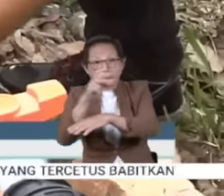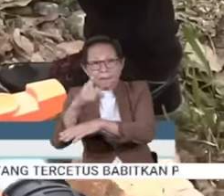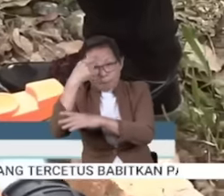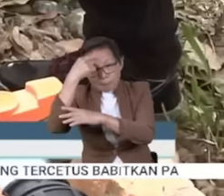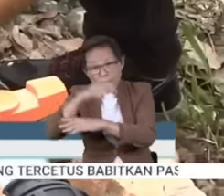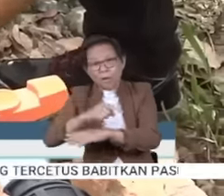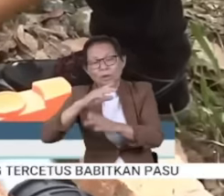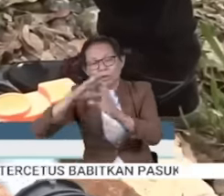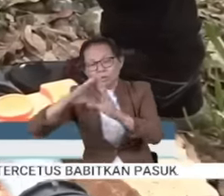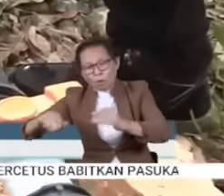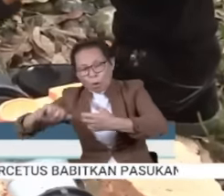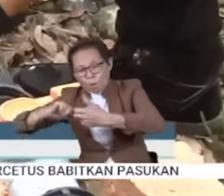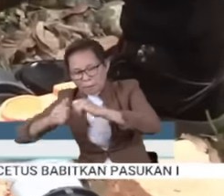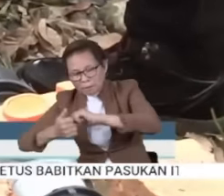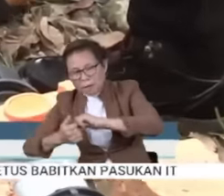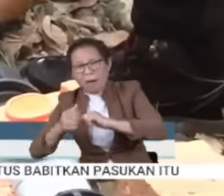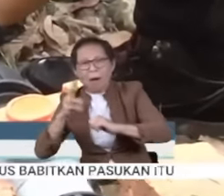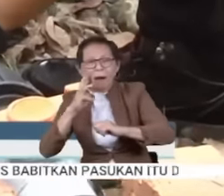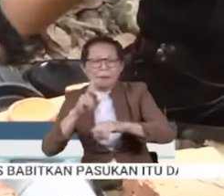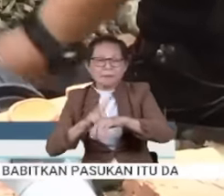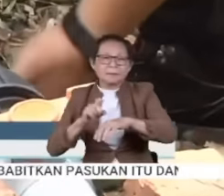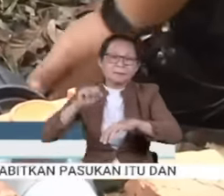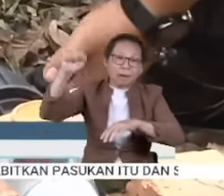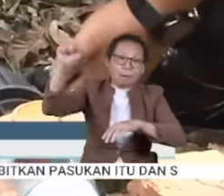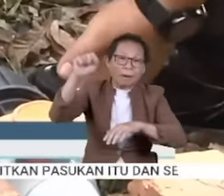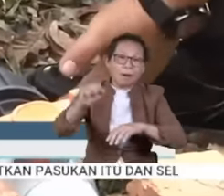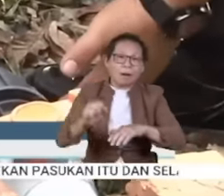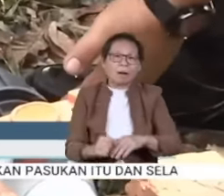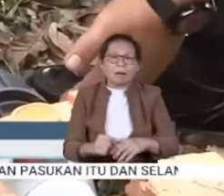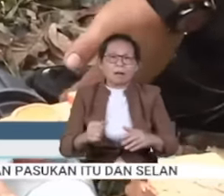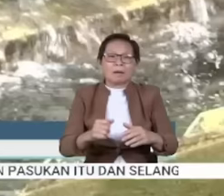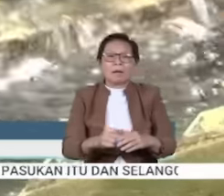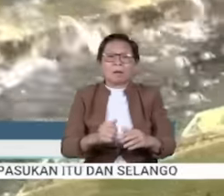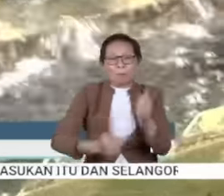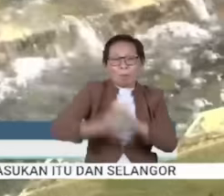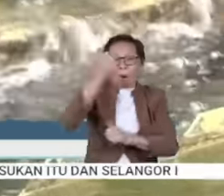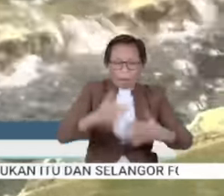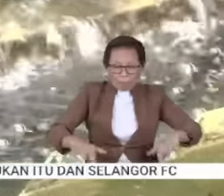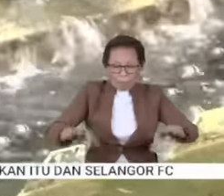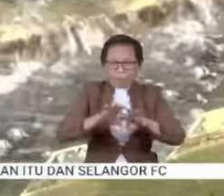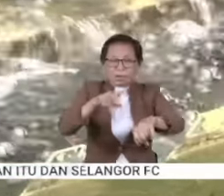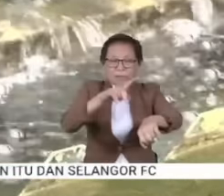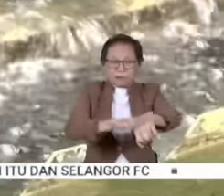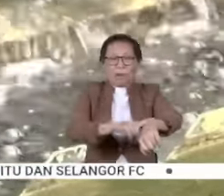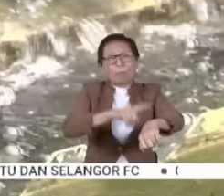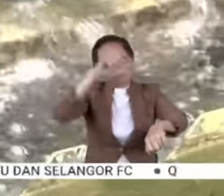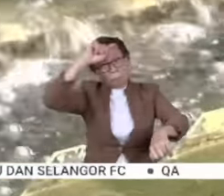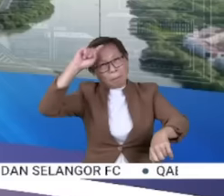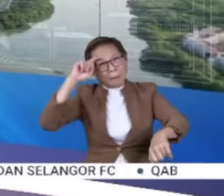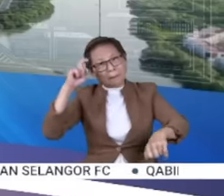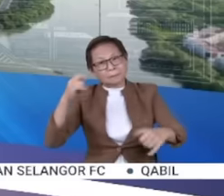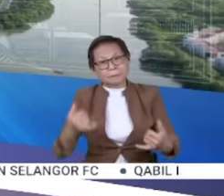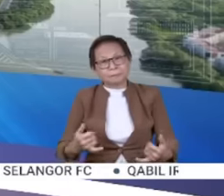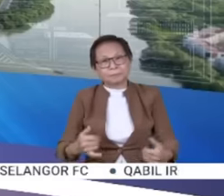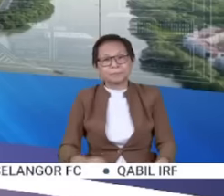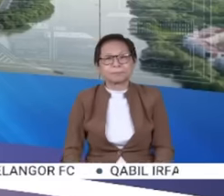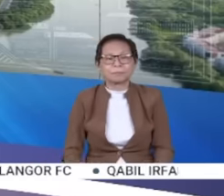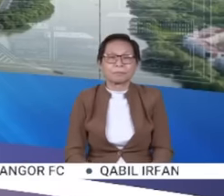bagi mengatasi masalah bakalan air di Sabah lebih lebih lagi ketika musim panas